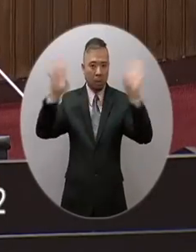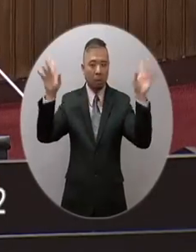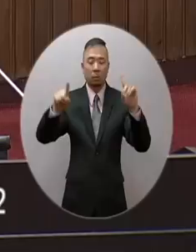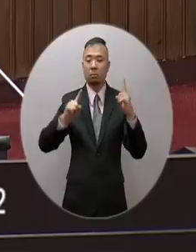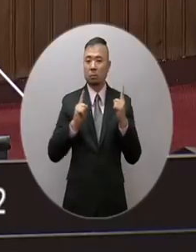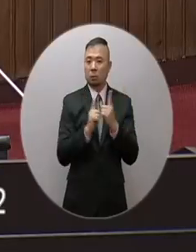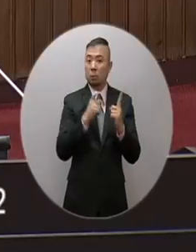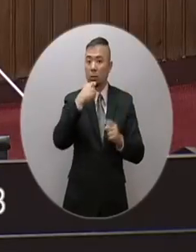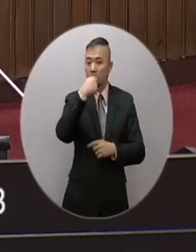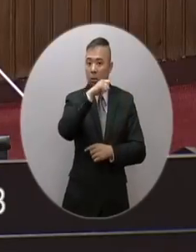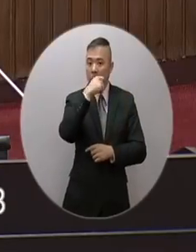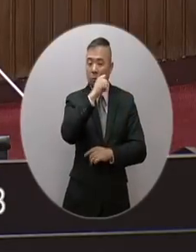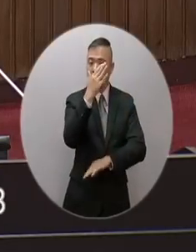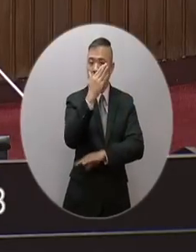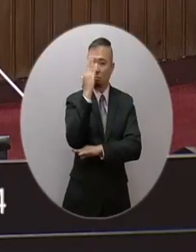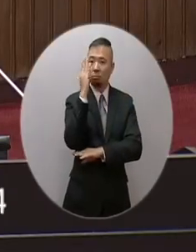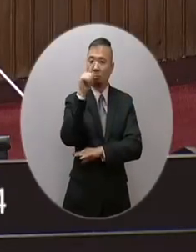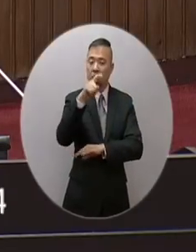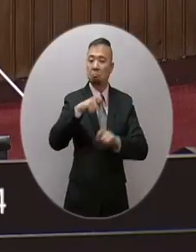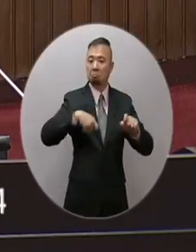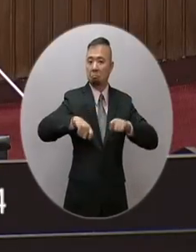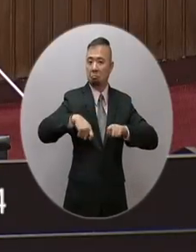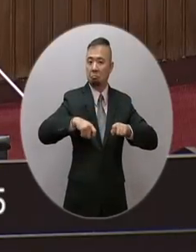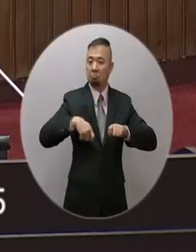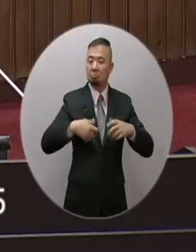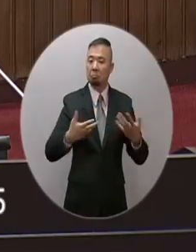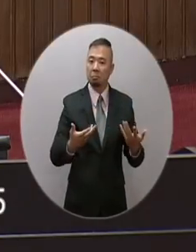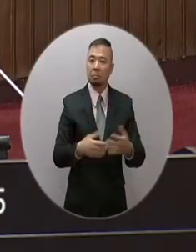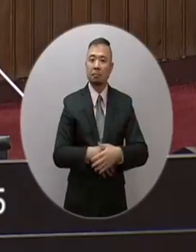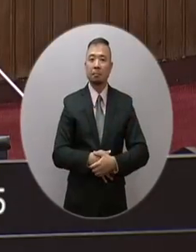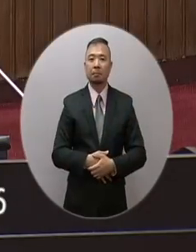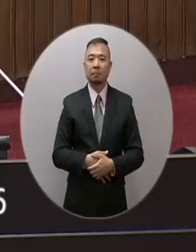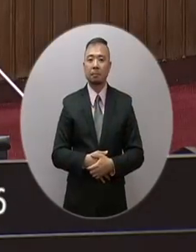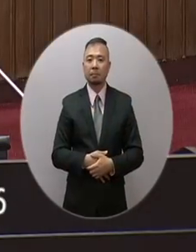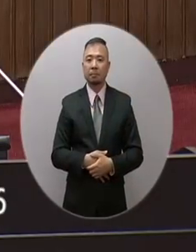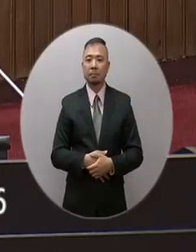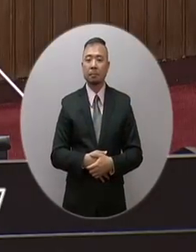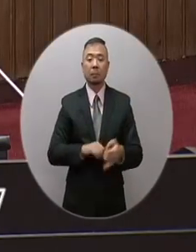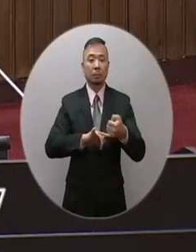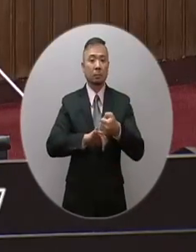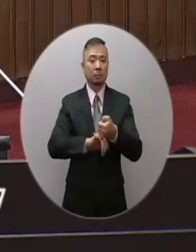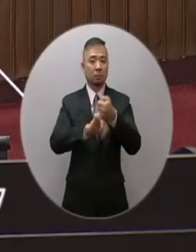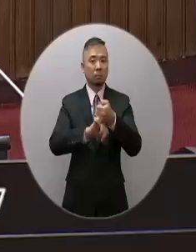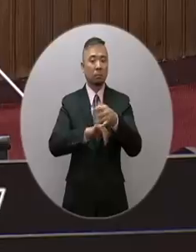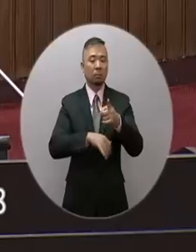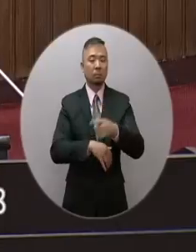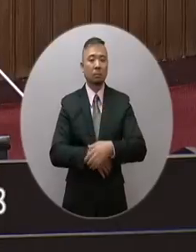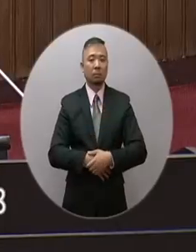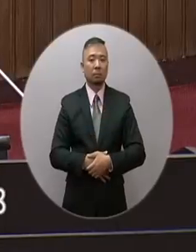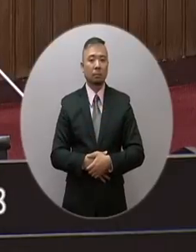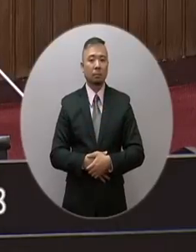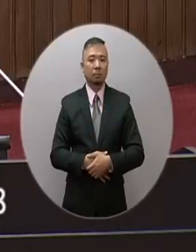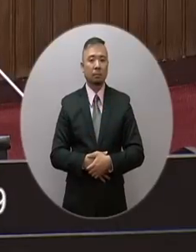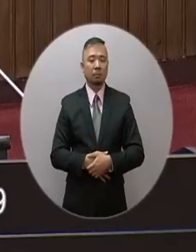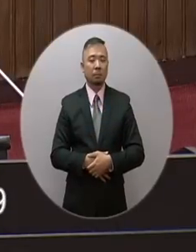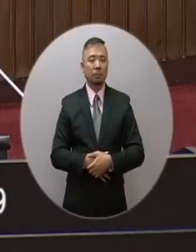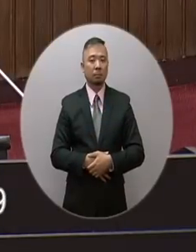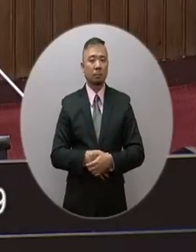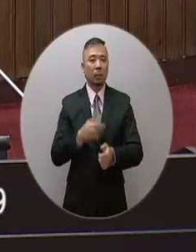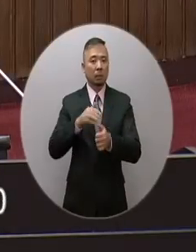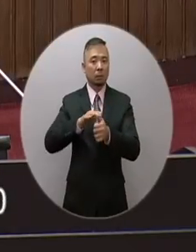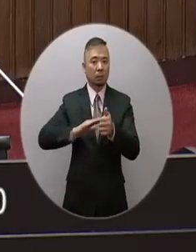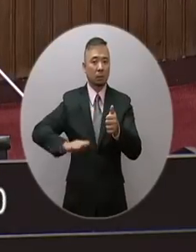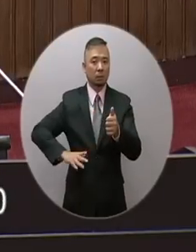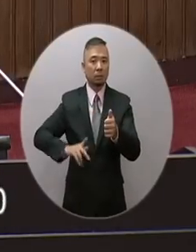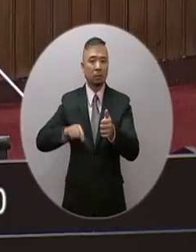向，从根本上说，决定两岸关系走向的关键因素是大